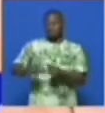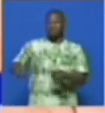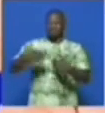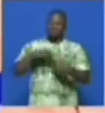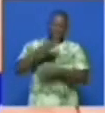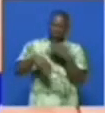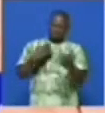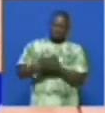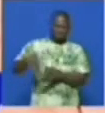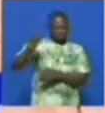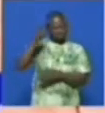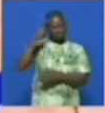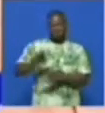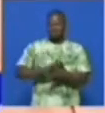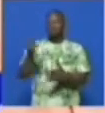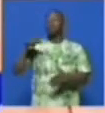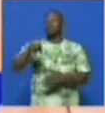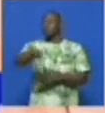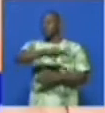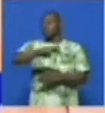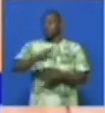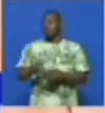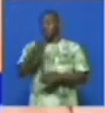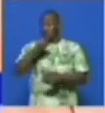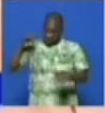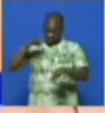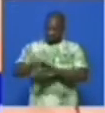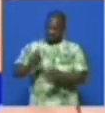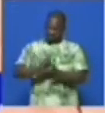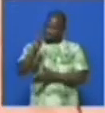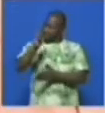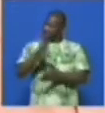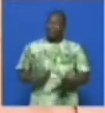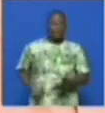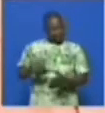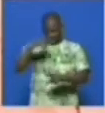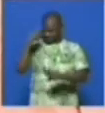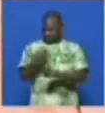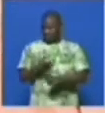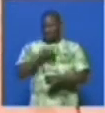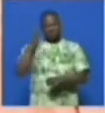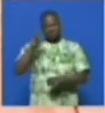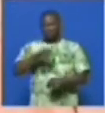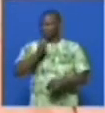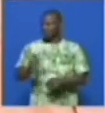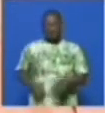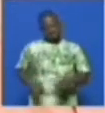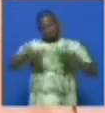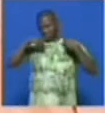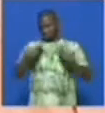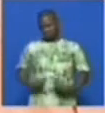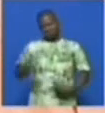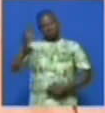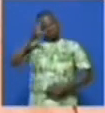confiance et qui vous envoie les étudiants, c'est un fardeau. Il ne faut pas les décevoir. Et cela nécessite que nous gardions le cap